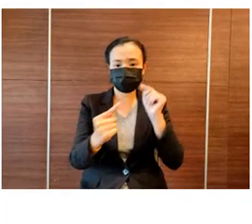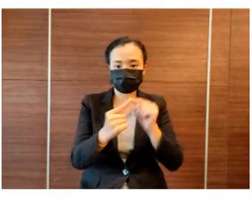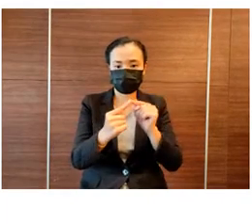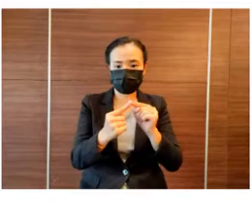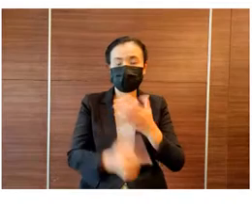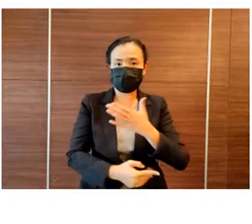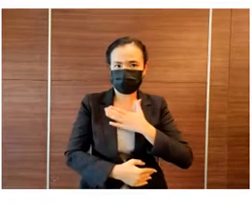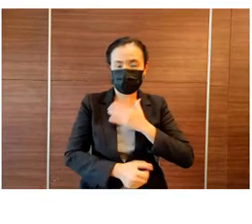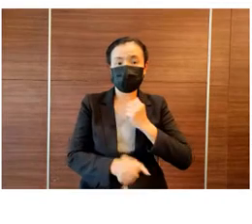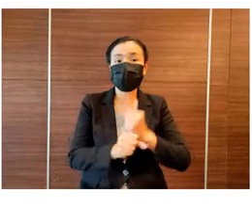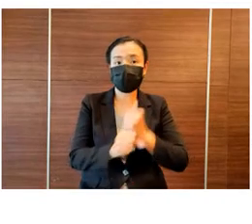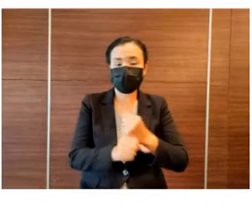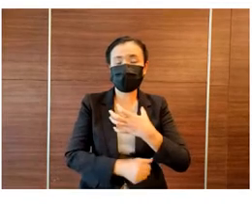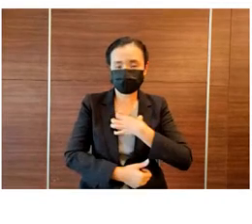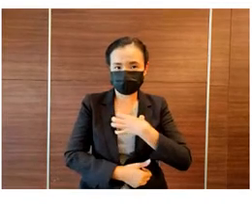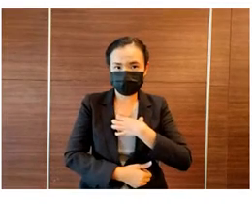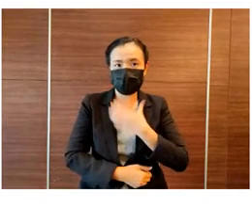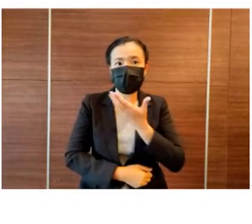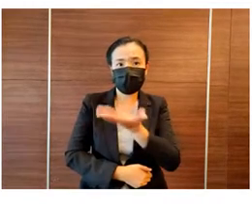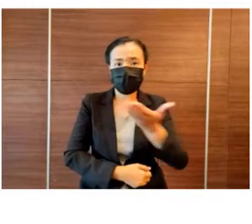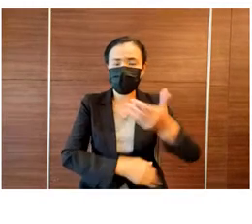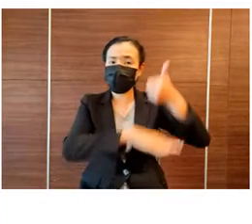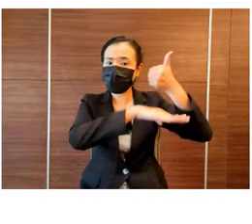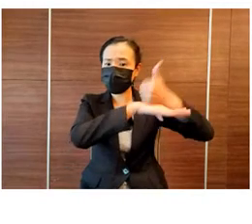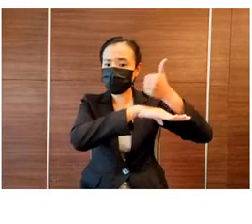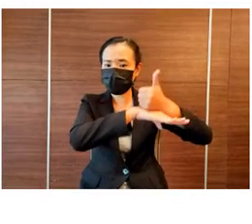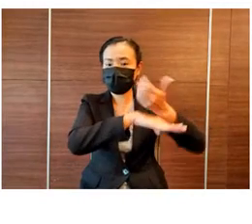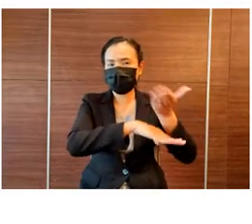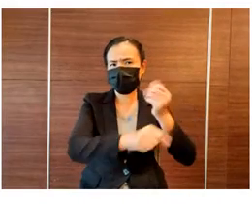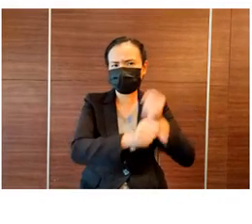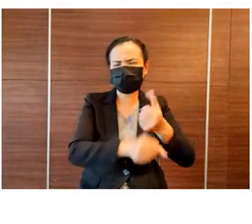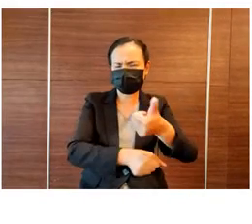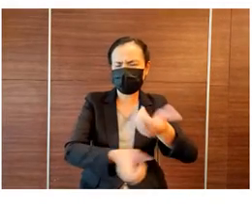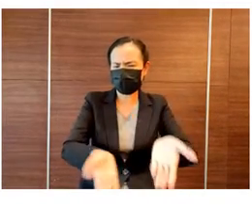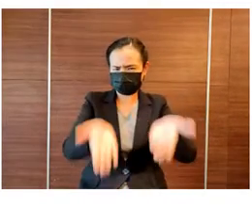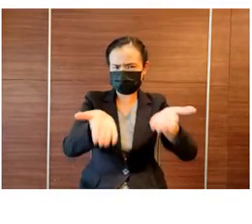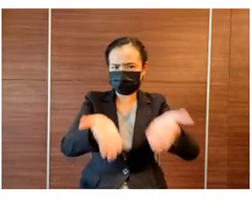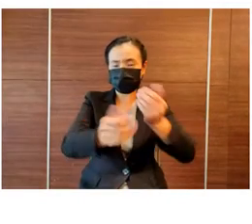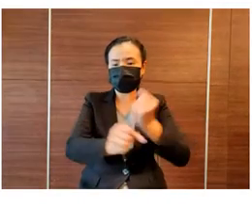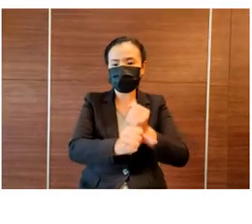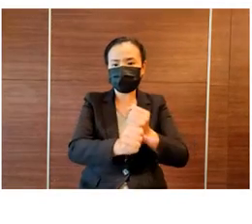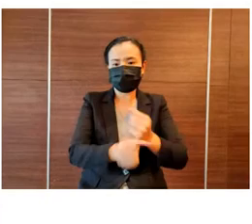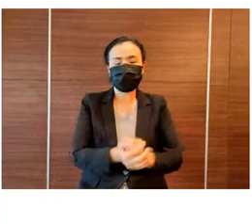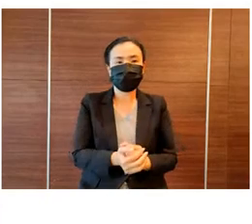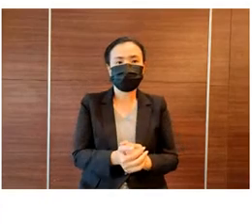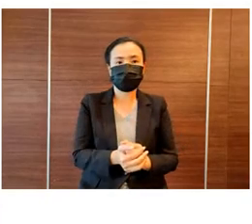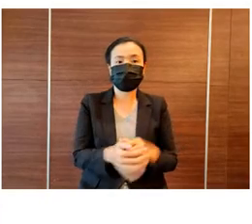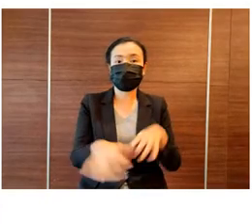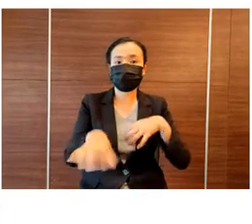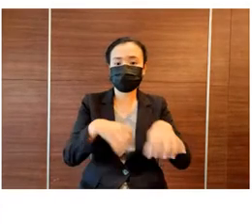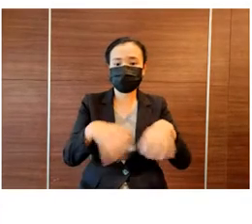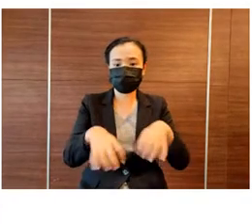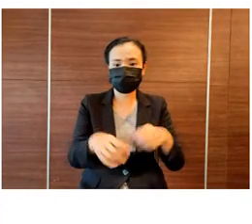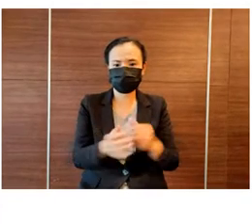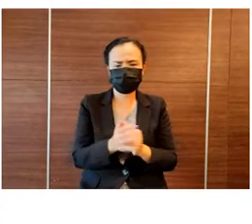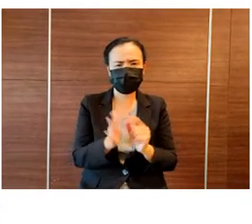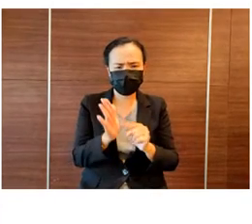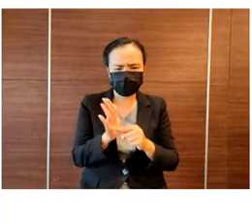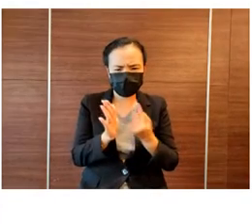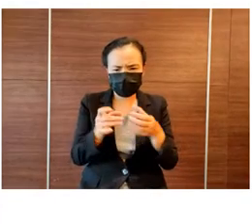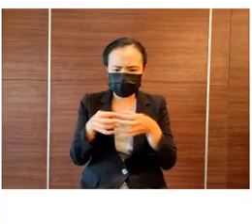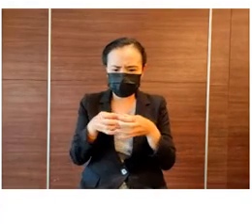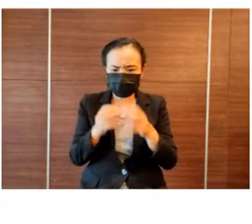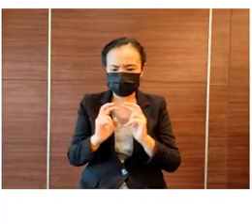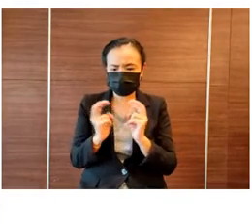กับสิ่งที่เราจะทำนะครับก็ขอผู้บริหารเอ้ยทำสิเอาเลยนะครับก็จัดการเริ่มต้นจากกับพี่อาร์มจุดเล็กๆเป็นแค่ว